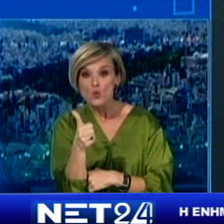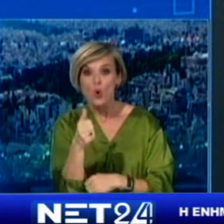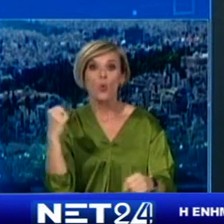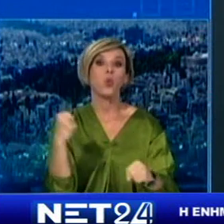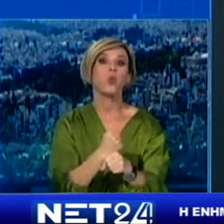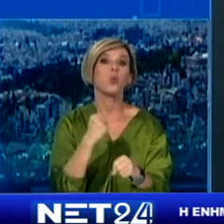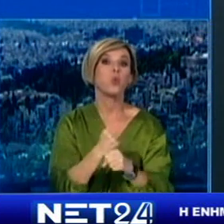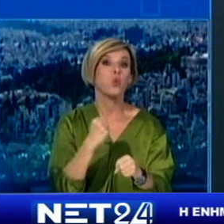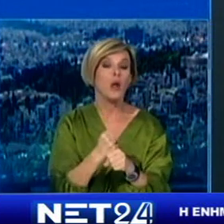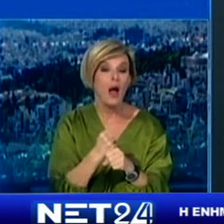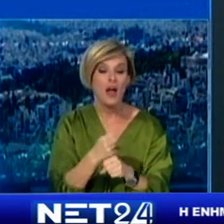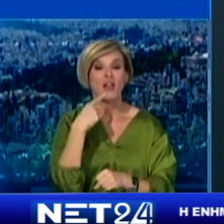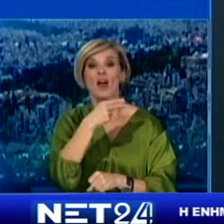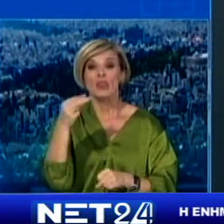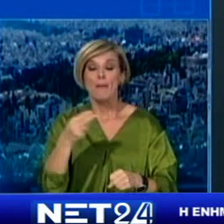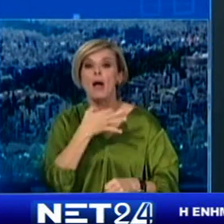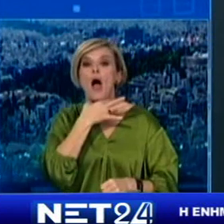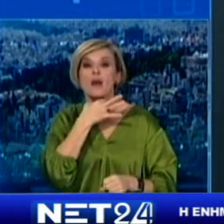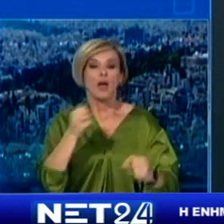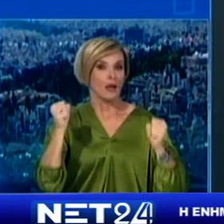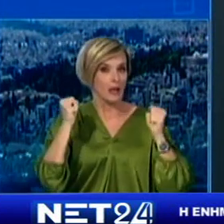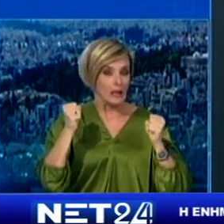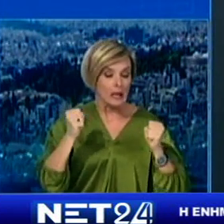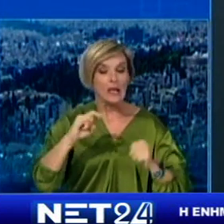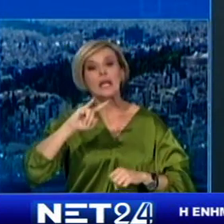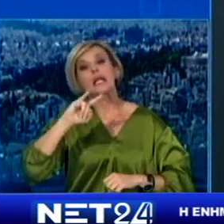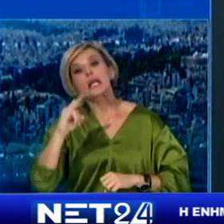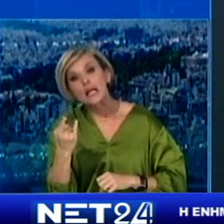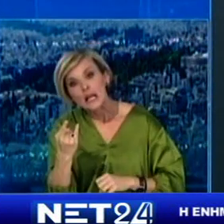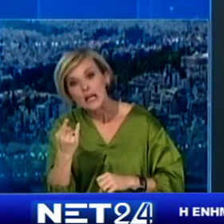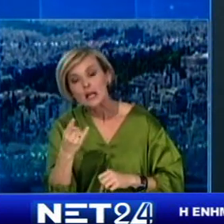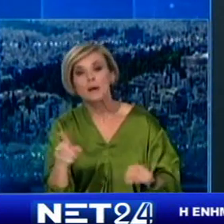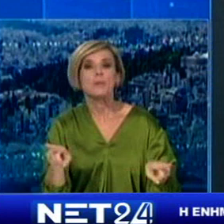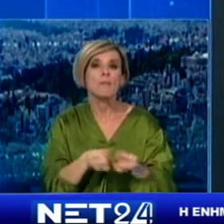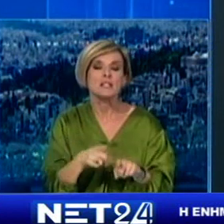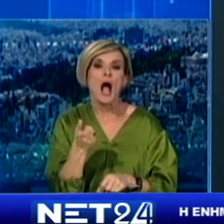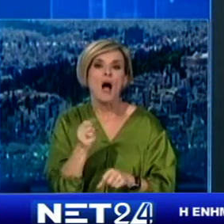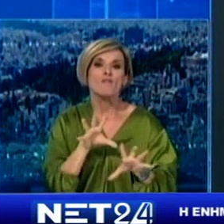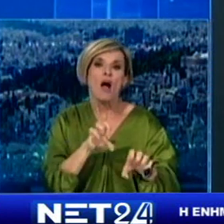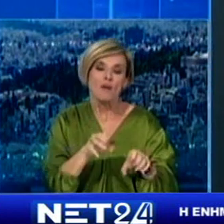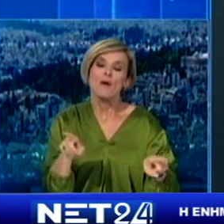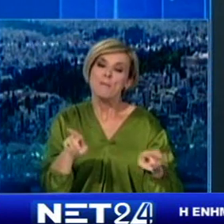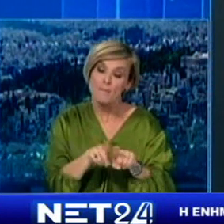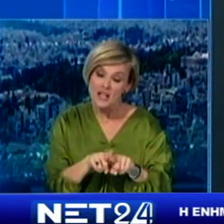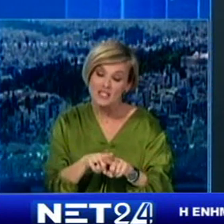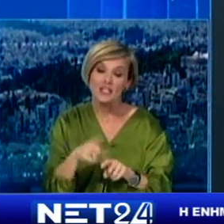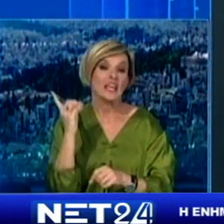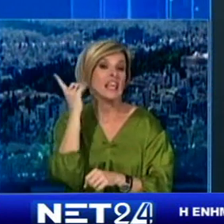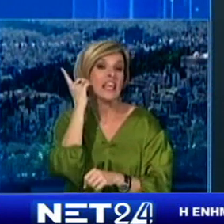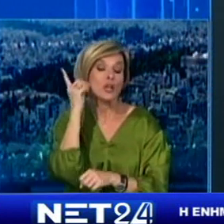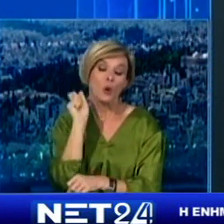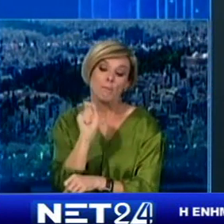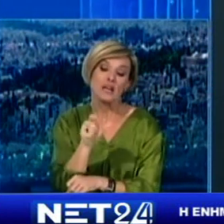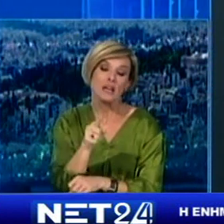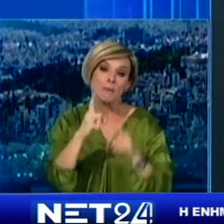εργασίας, για λόγους υγείας ή για λόγους που αφορούν σε κίνηση με κατοικίδιο ζώο, πάντα με τη σχετική βεβαίωση ή μετά από την αποστολή